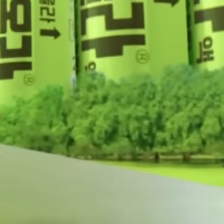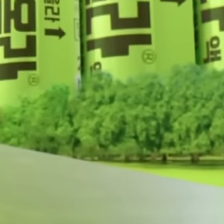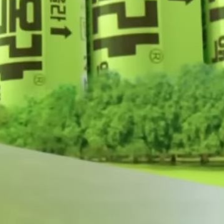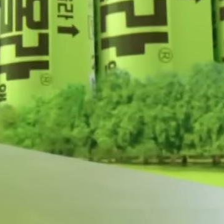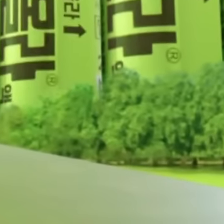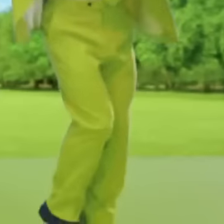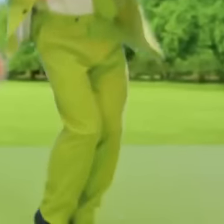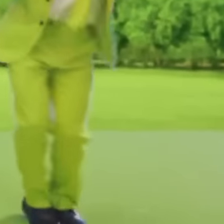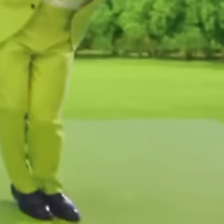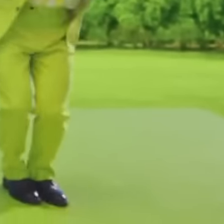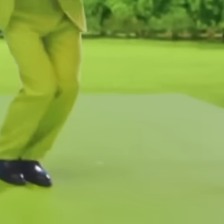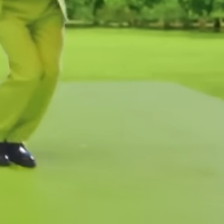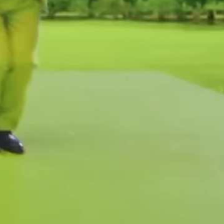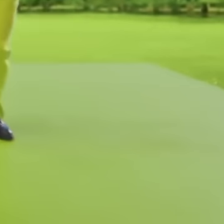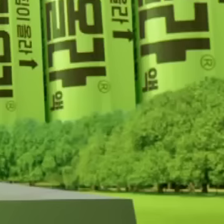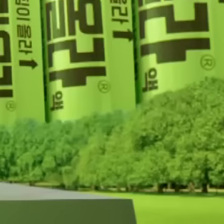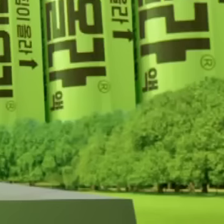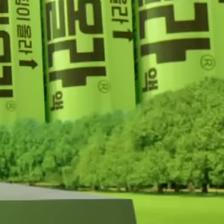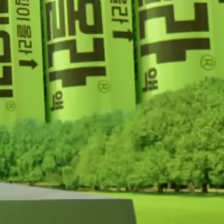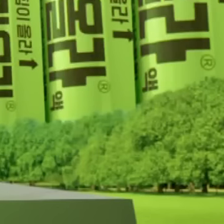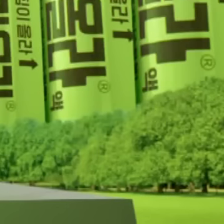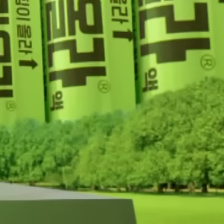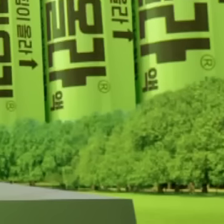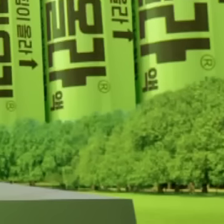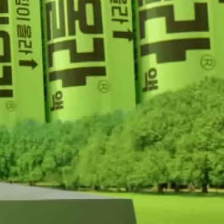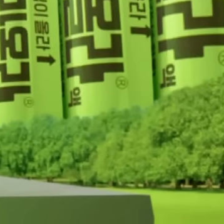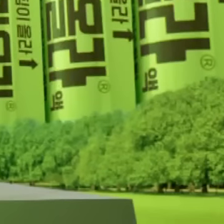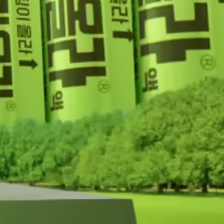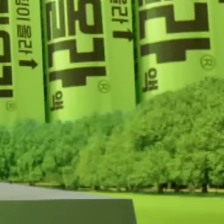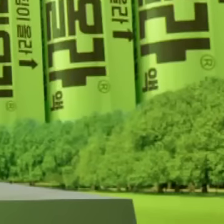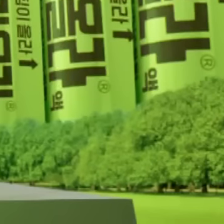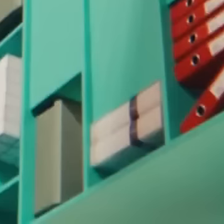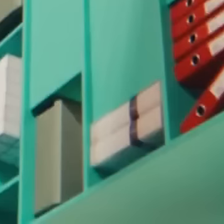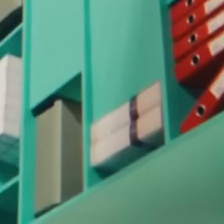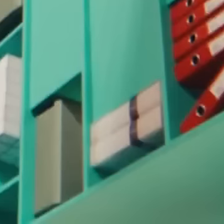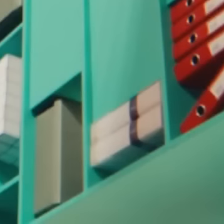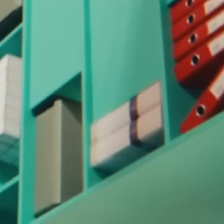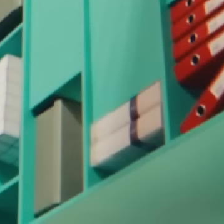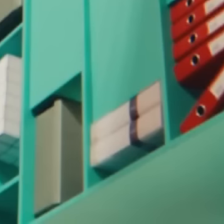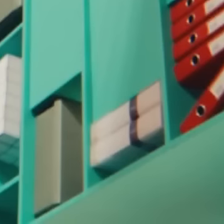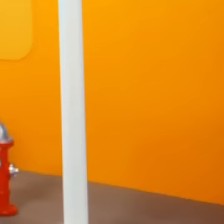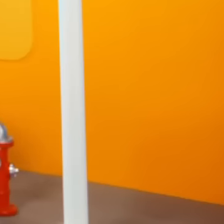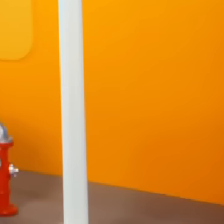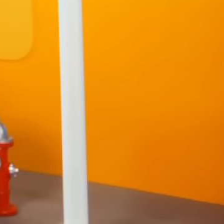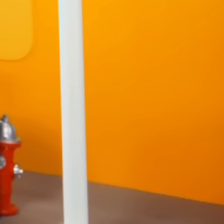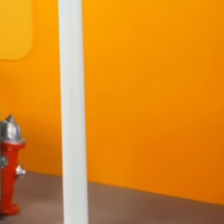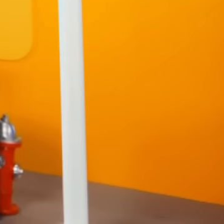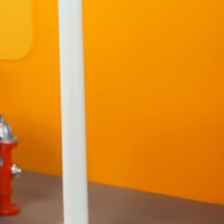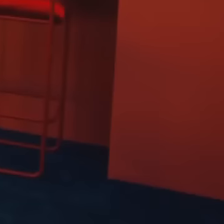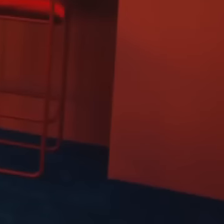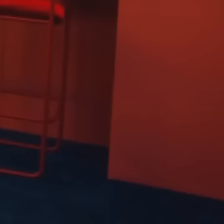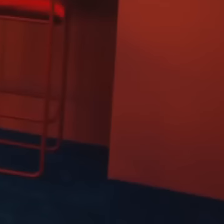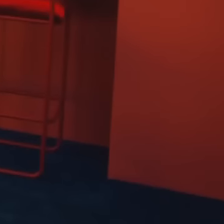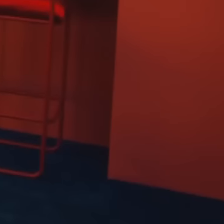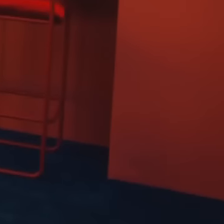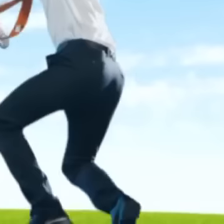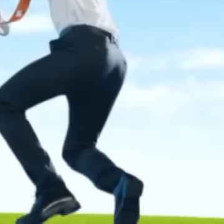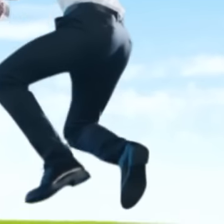올라 올라 힘이 올라간다 아르기닌 파워. 올라 올라 마시면 올라 힘이 나는 아르기닌 올라